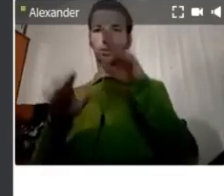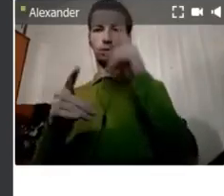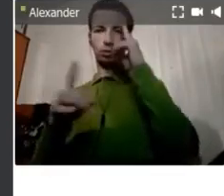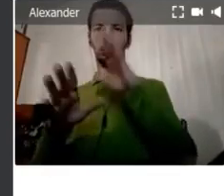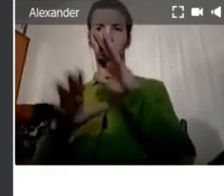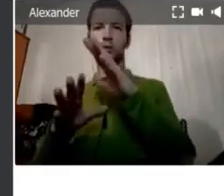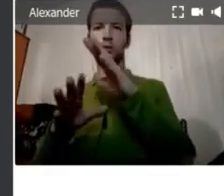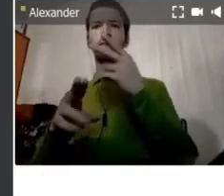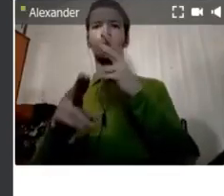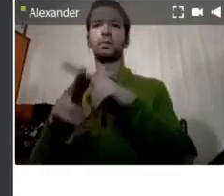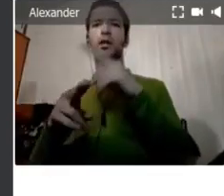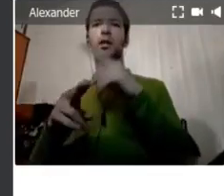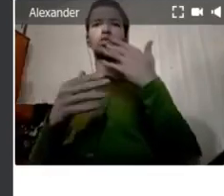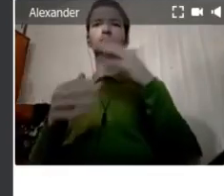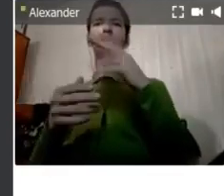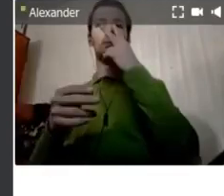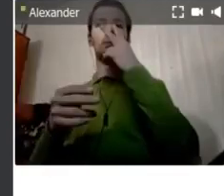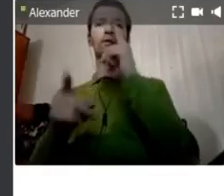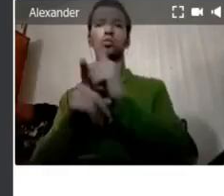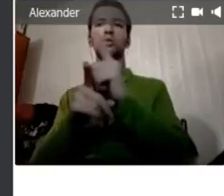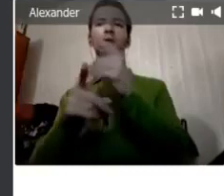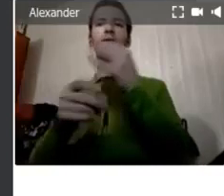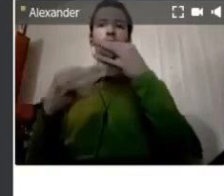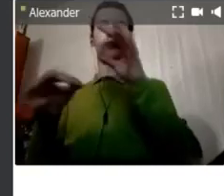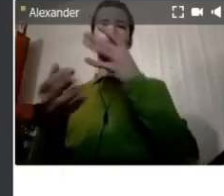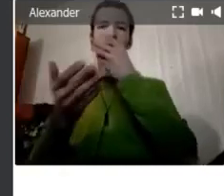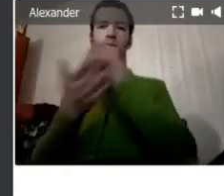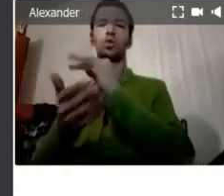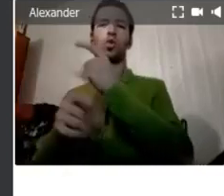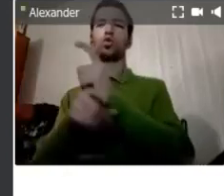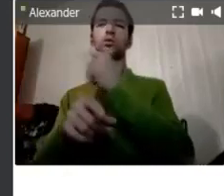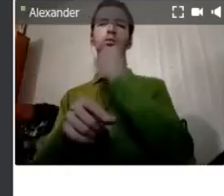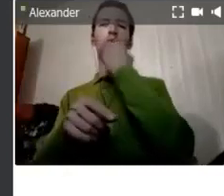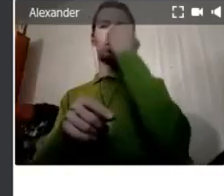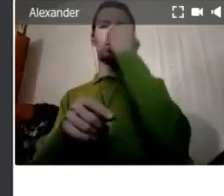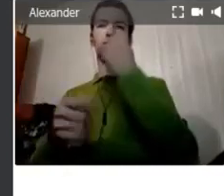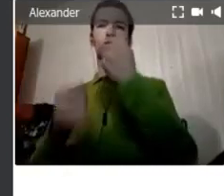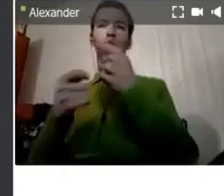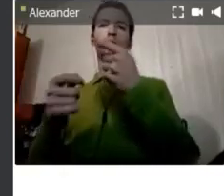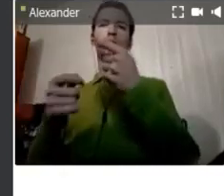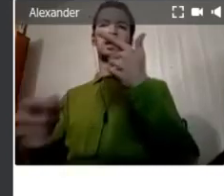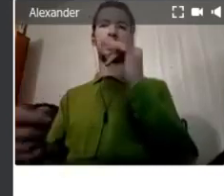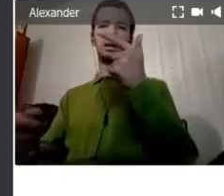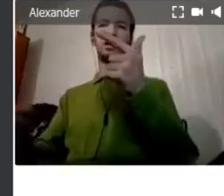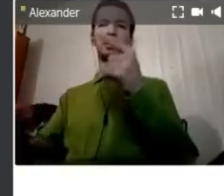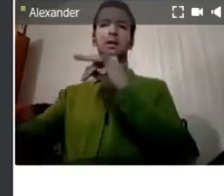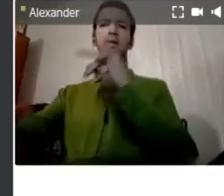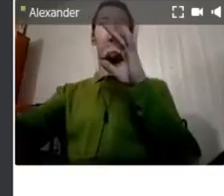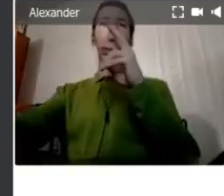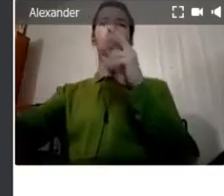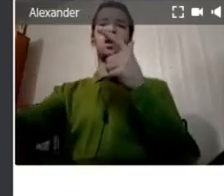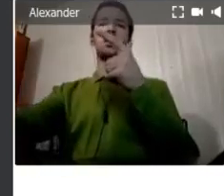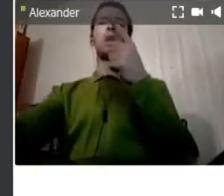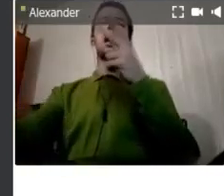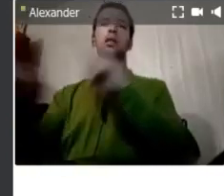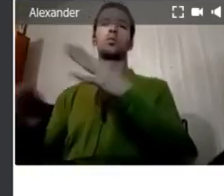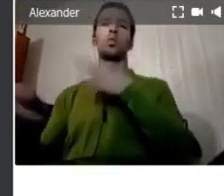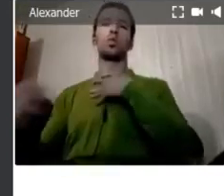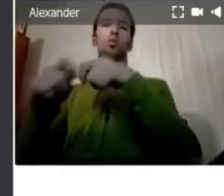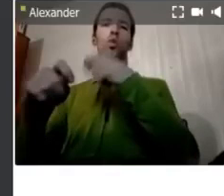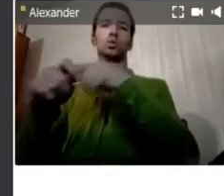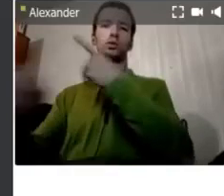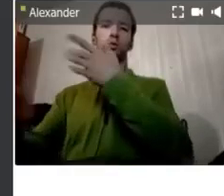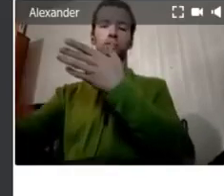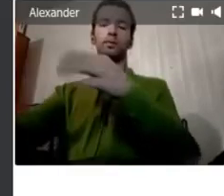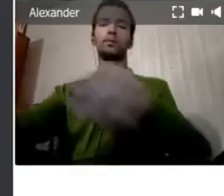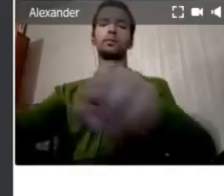которая помогает своим людям, я стараюсь помогать максимально им, и самый ключевой момент этого бизнеса – это взаимопомощь, то есть